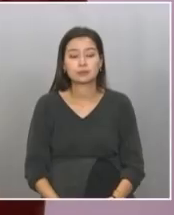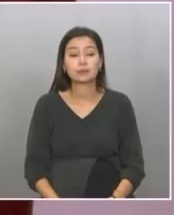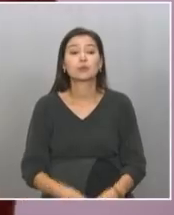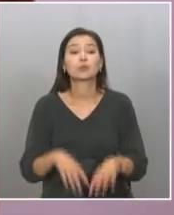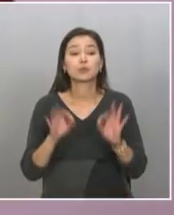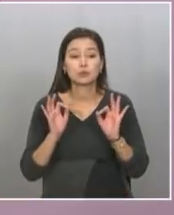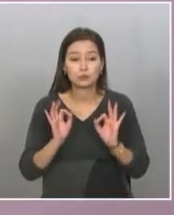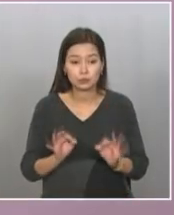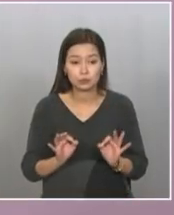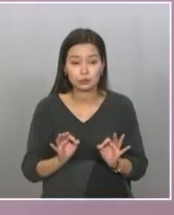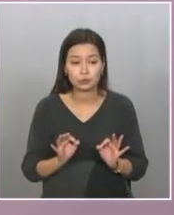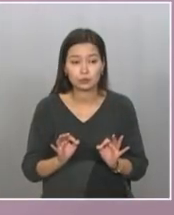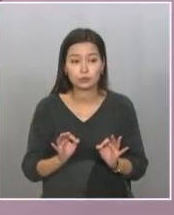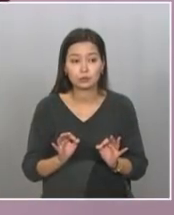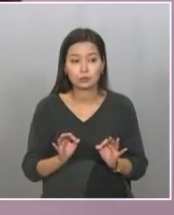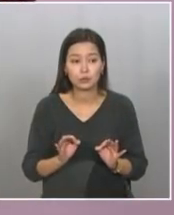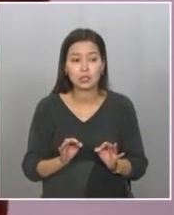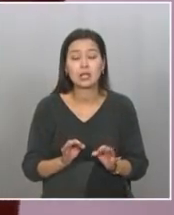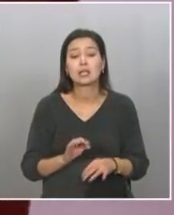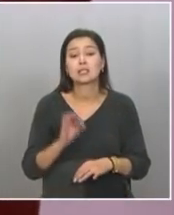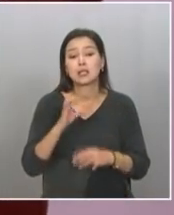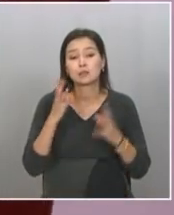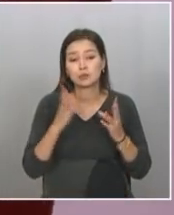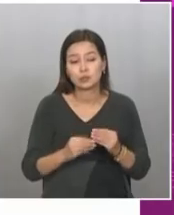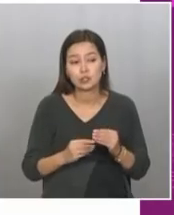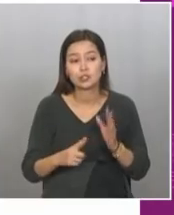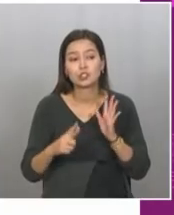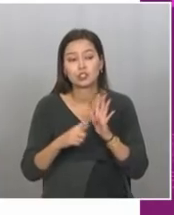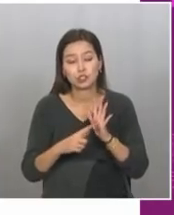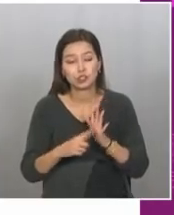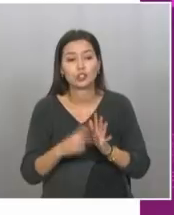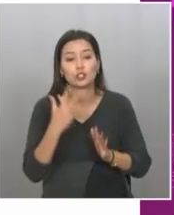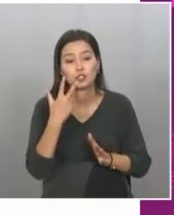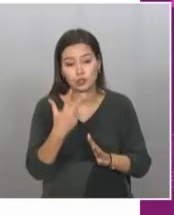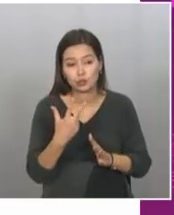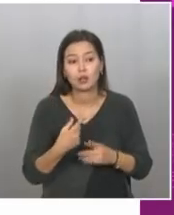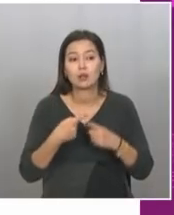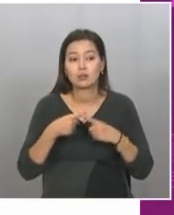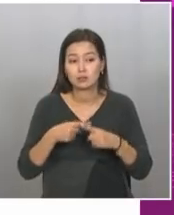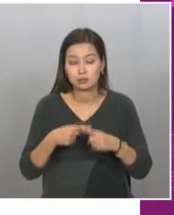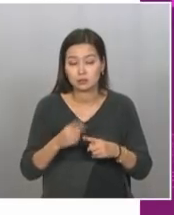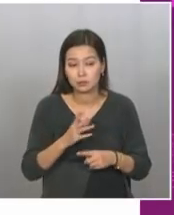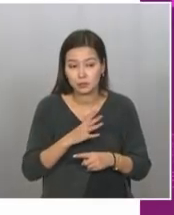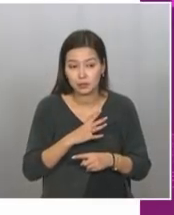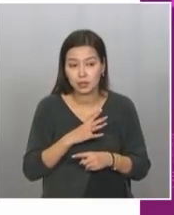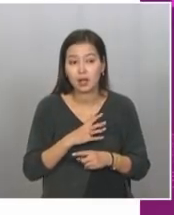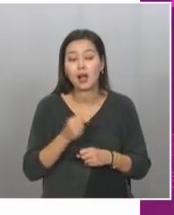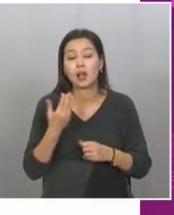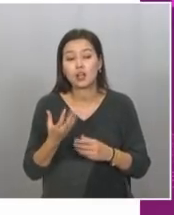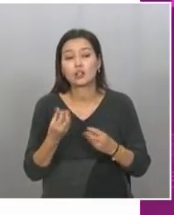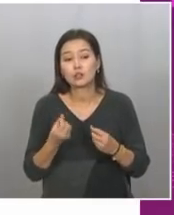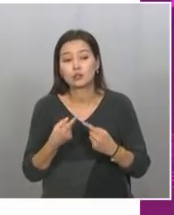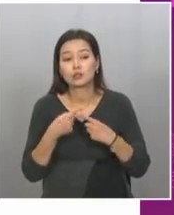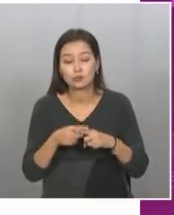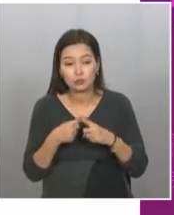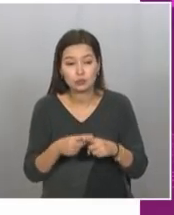Дұрыс, сәрсенбі күні 7-ден 3 бөлігін тоқиды, ал әлі тоқитын